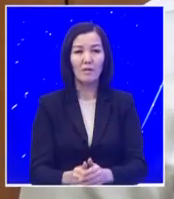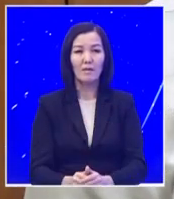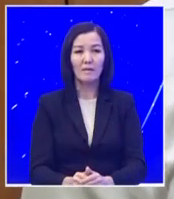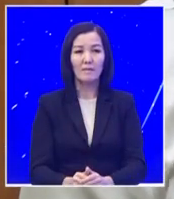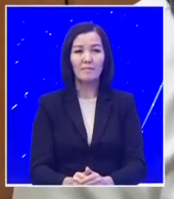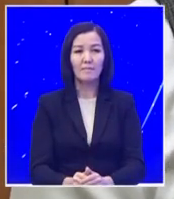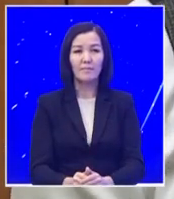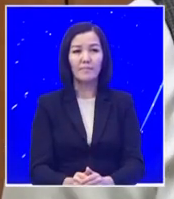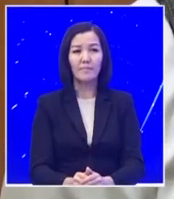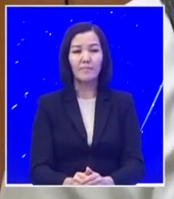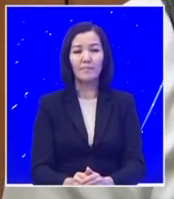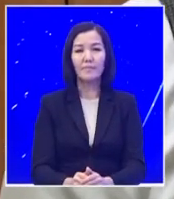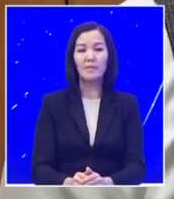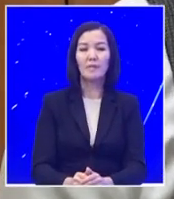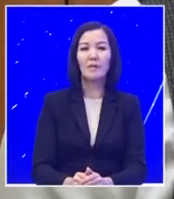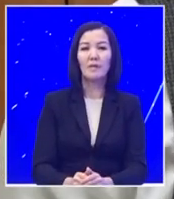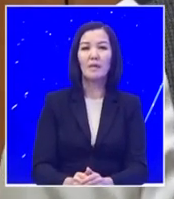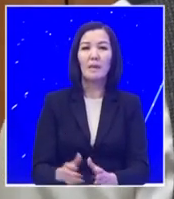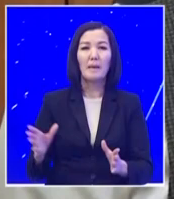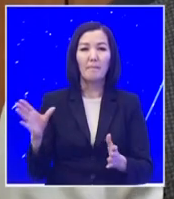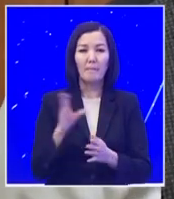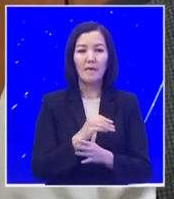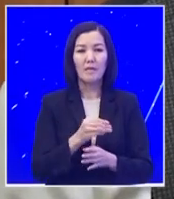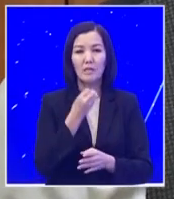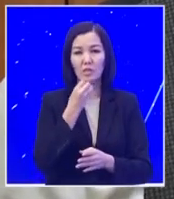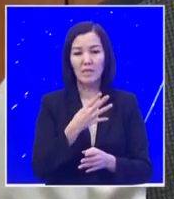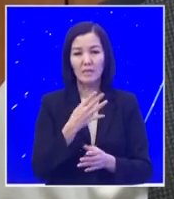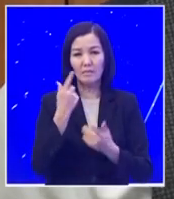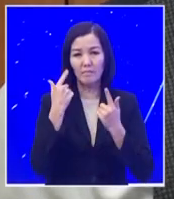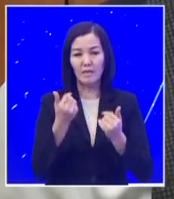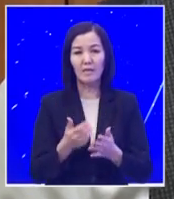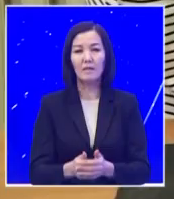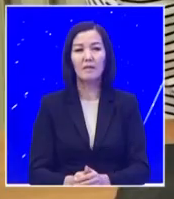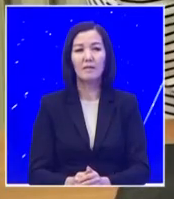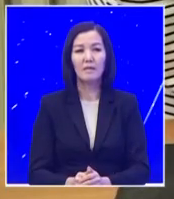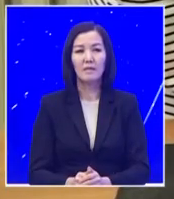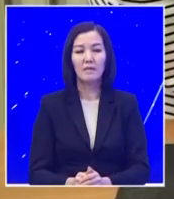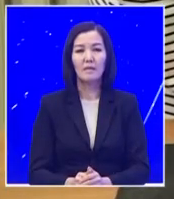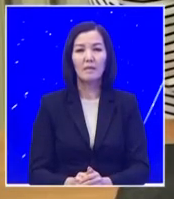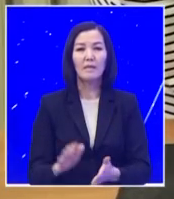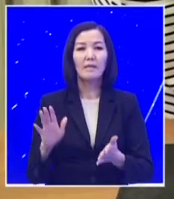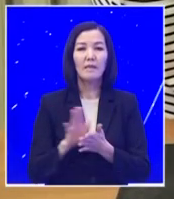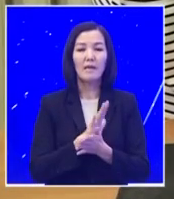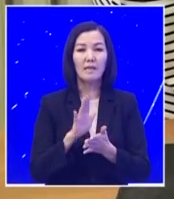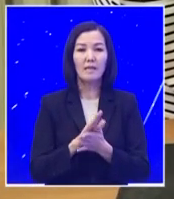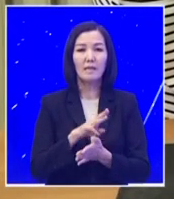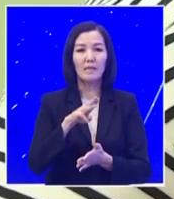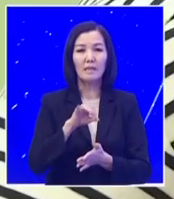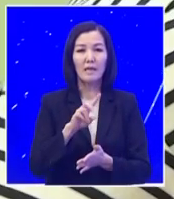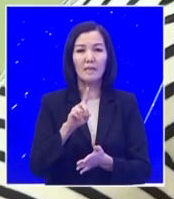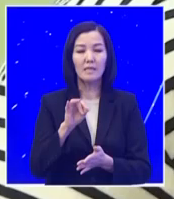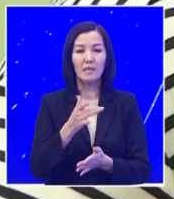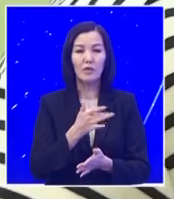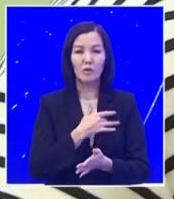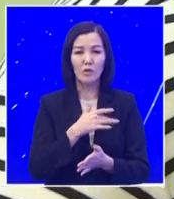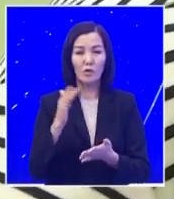форматына сәйкес жазып, дәл уақытында береді. Енді осындай бір қасиетін біз ерекше бағалаймыз. Тілші Танзиланың жаны таза, жүрегі